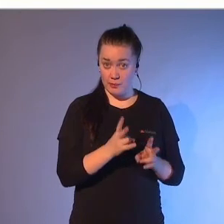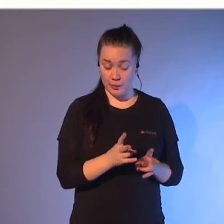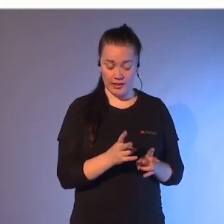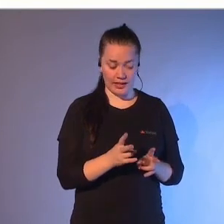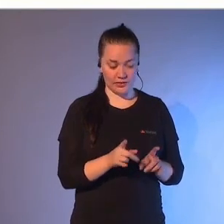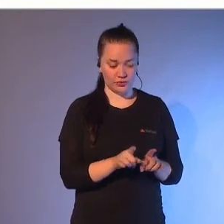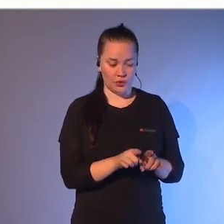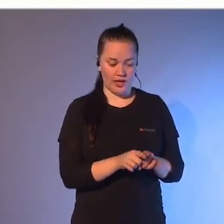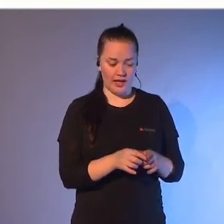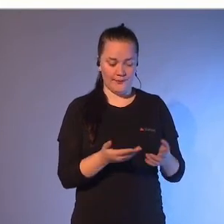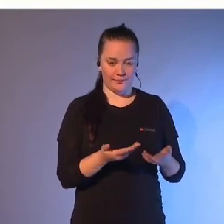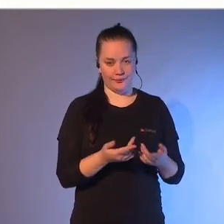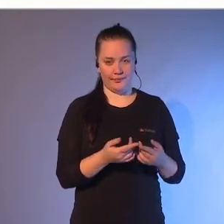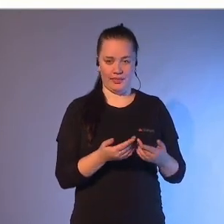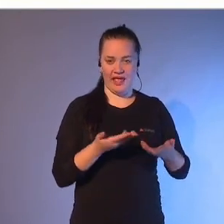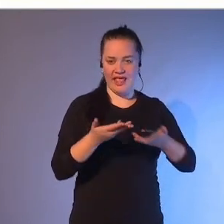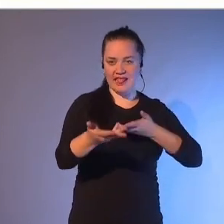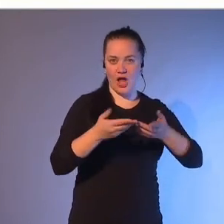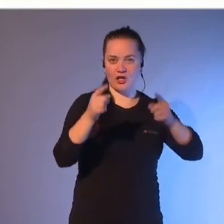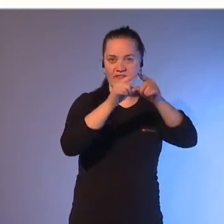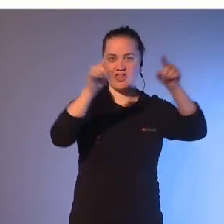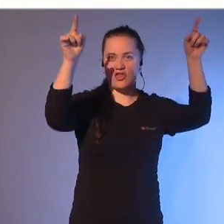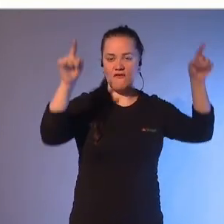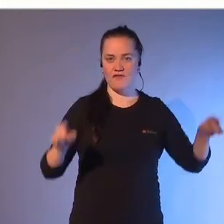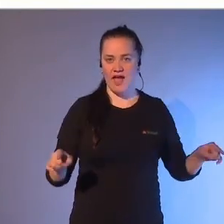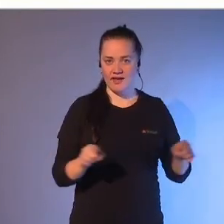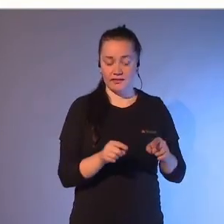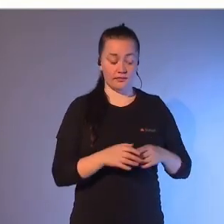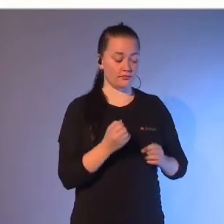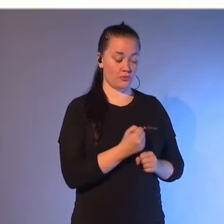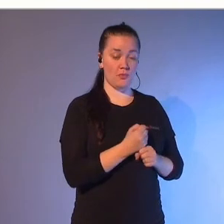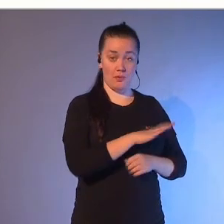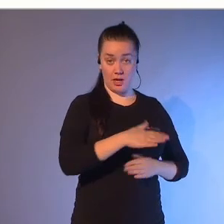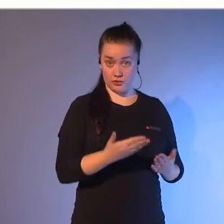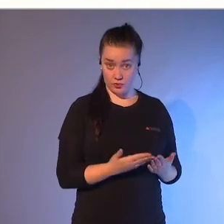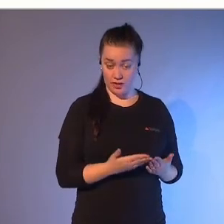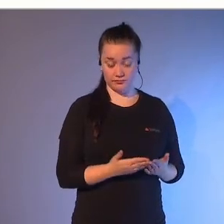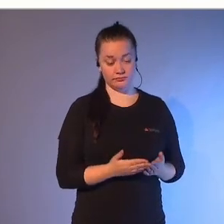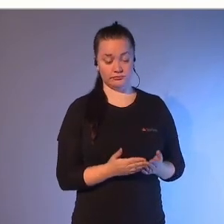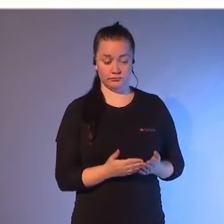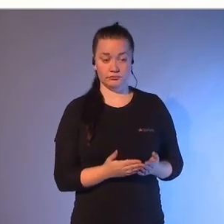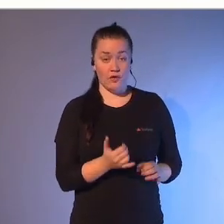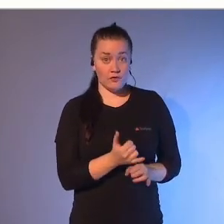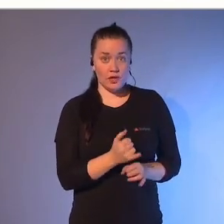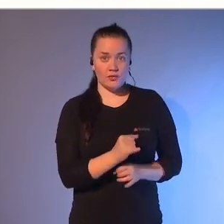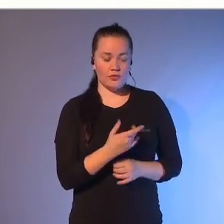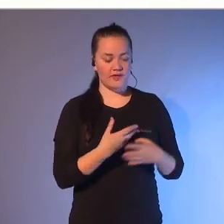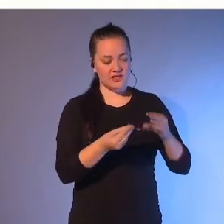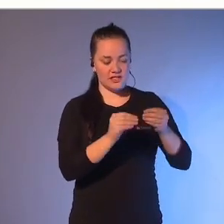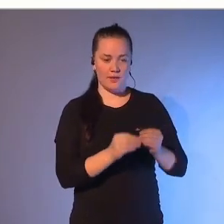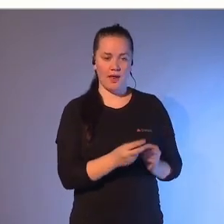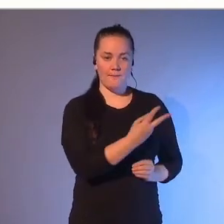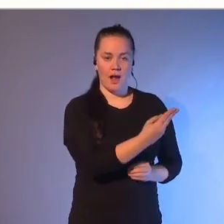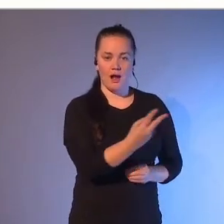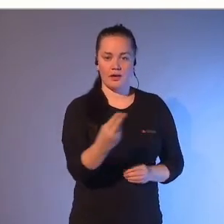sånne interaktive tabler og jobbet med en barneskole på den måten at vi satt sammen et par